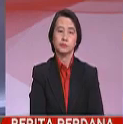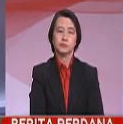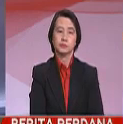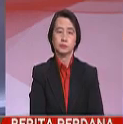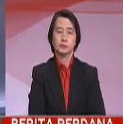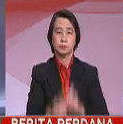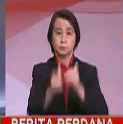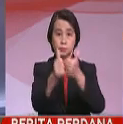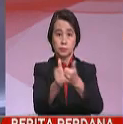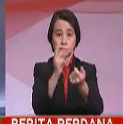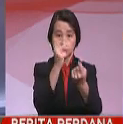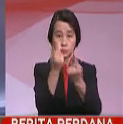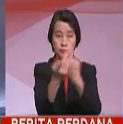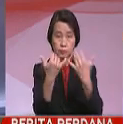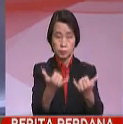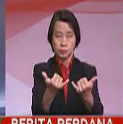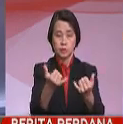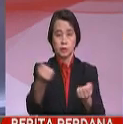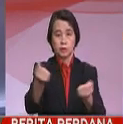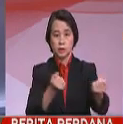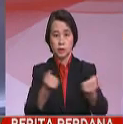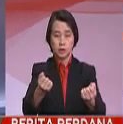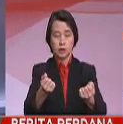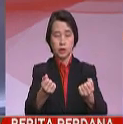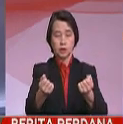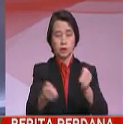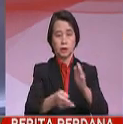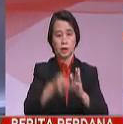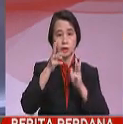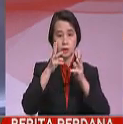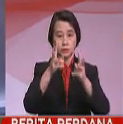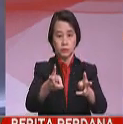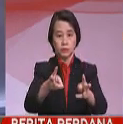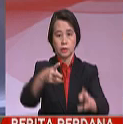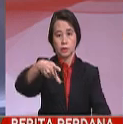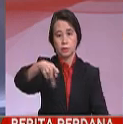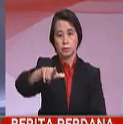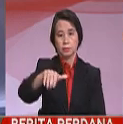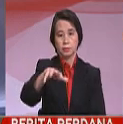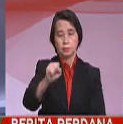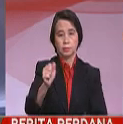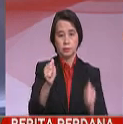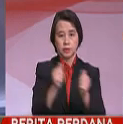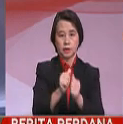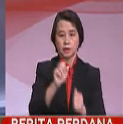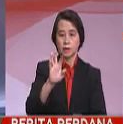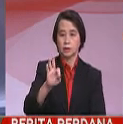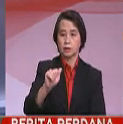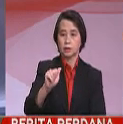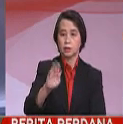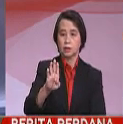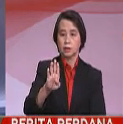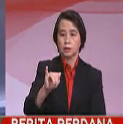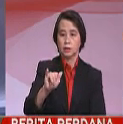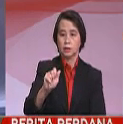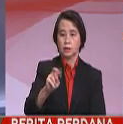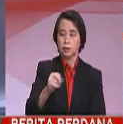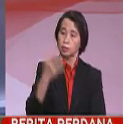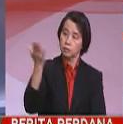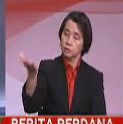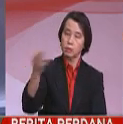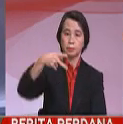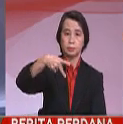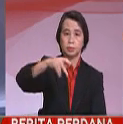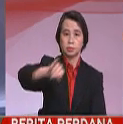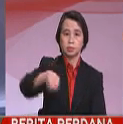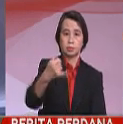Bagi mengikuti keadaan terkini aliran trafik Lebuh Raya Utama Plus, kita terus saja bersama Fabian William di Pusat Pemantauan Trafik Plus di Petaling